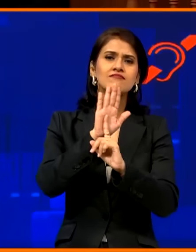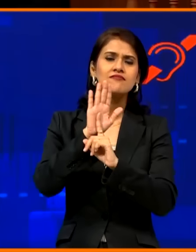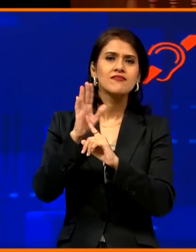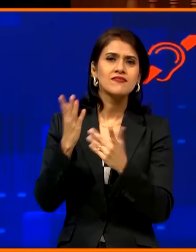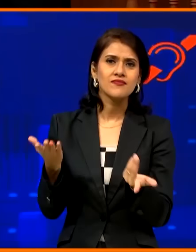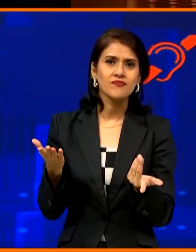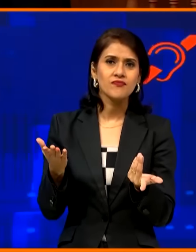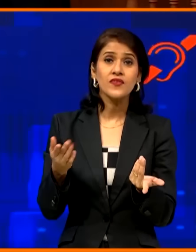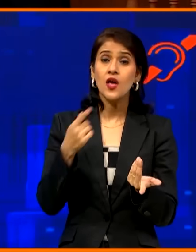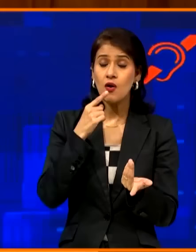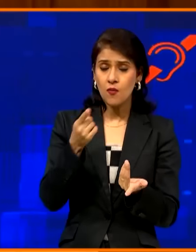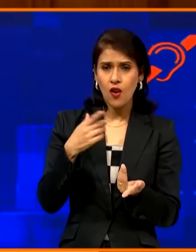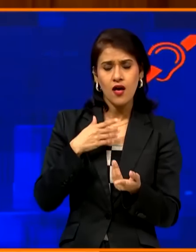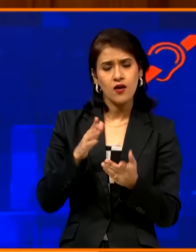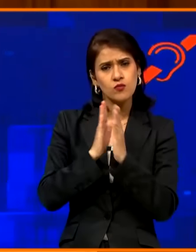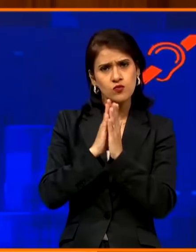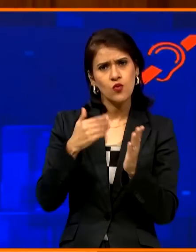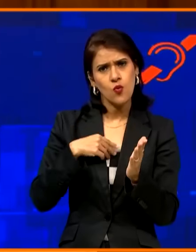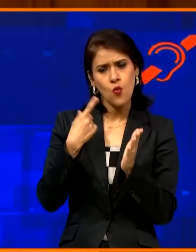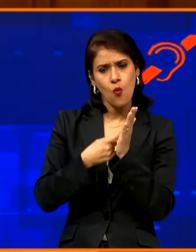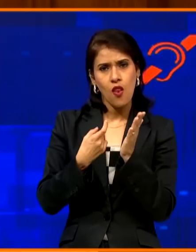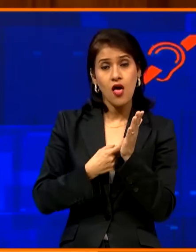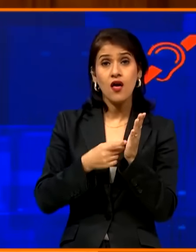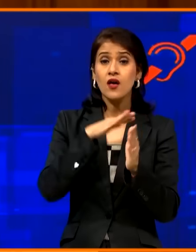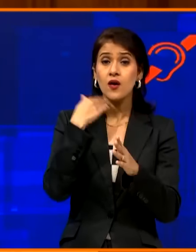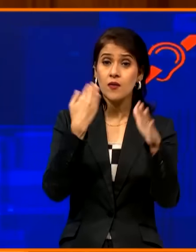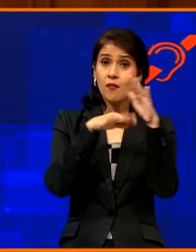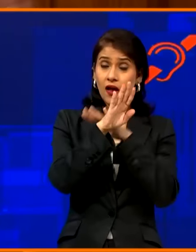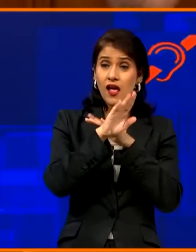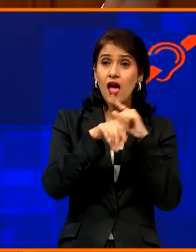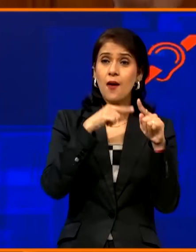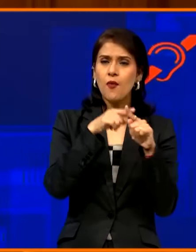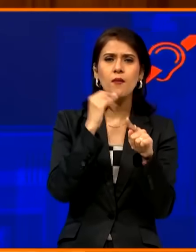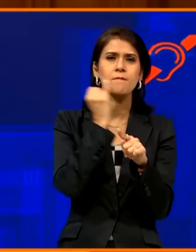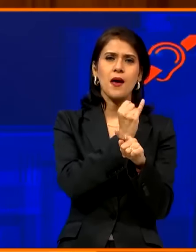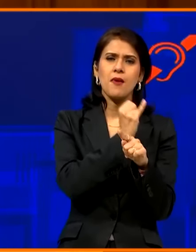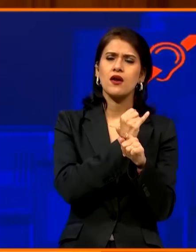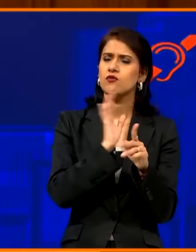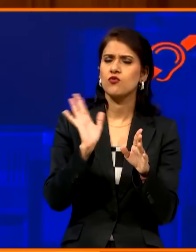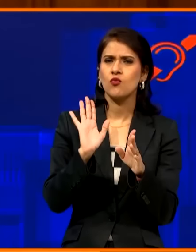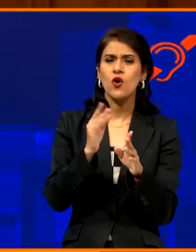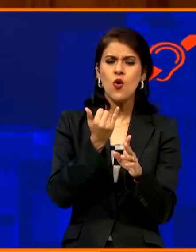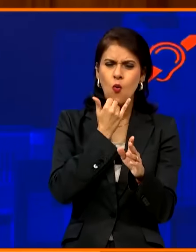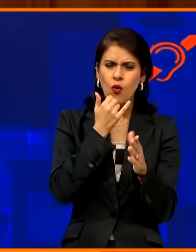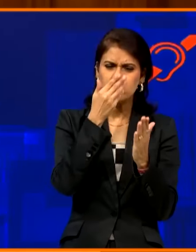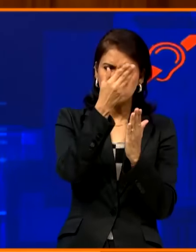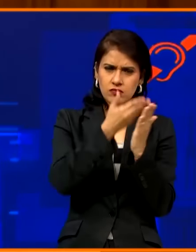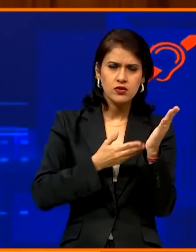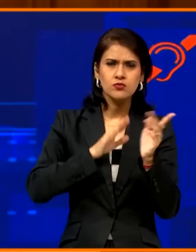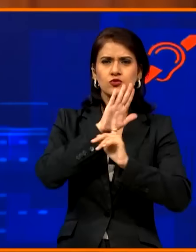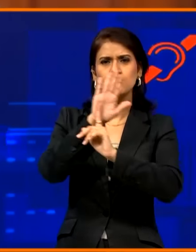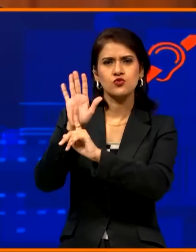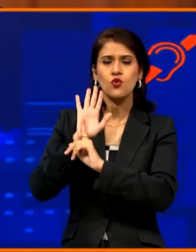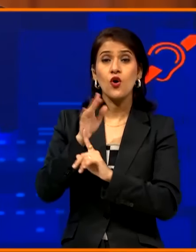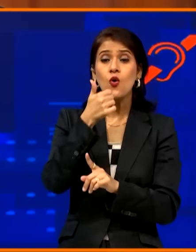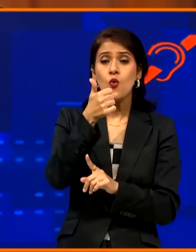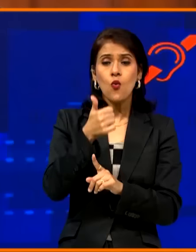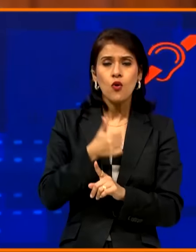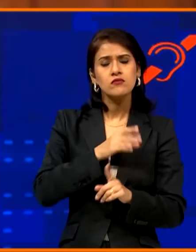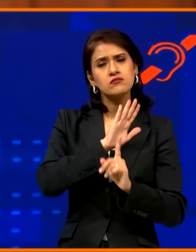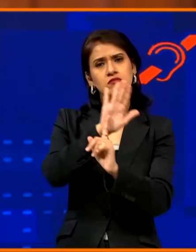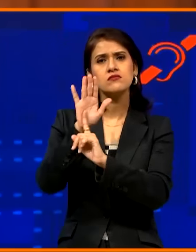भी ये कहा जाता है कि जो आदमी गुजर जाए उसकी अच्छा बयान करनी चाहिए बुराई नहीं बयान करनी चाहिए जब वो जिंदा